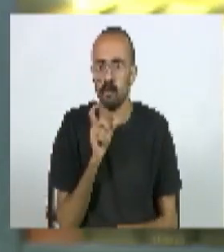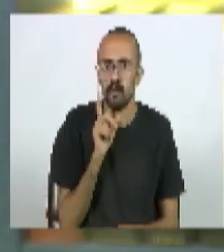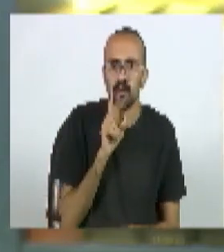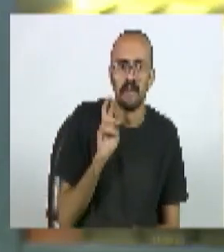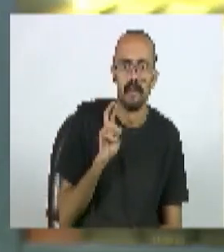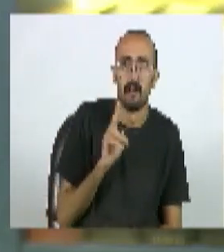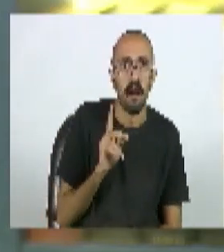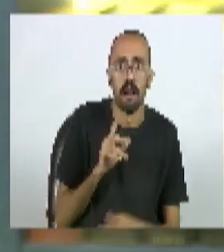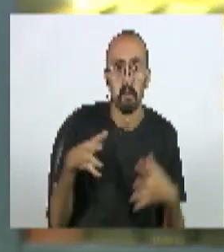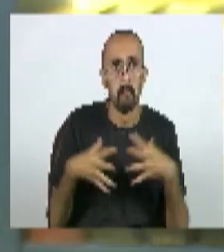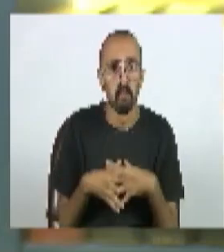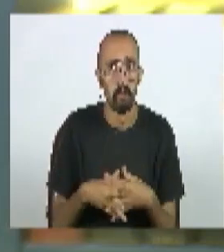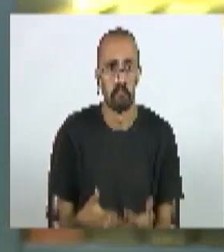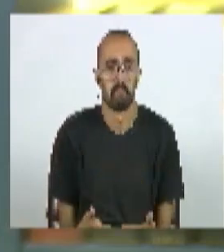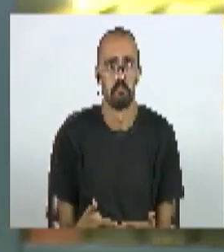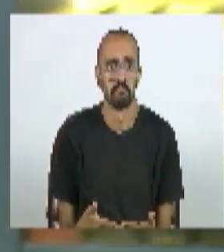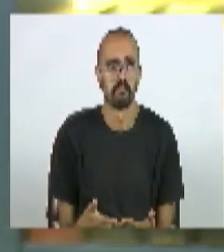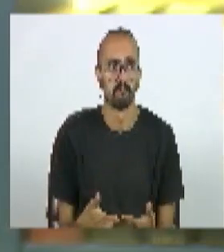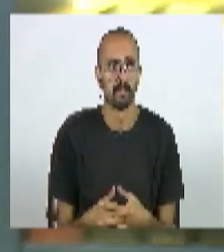بعض اكتر.